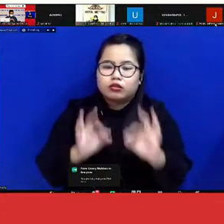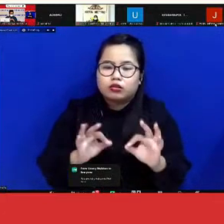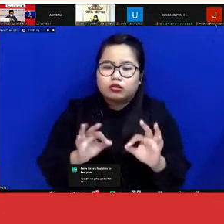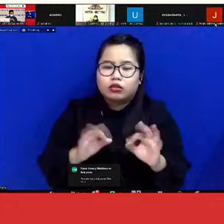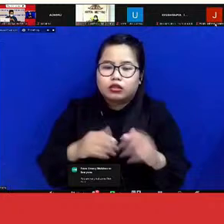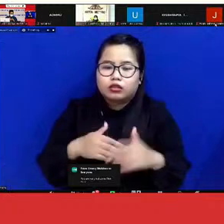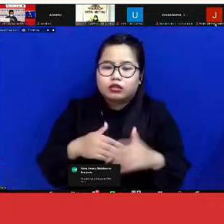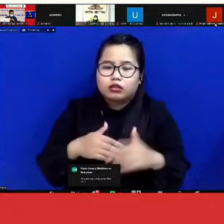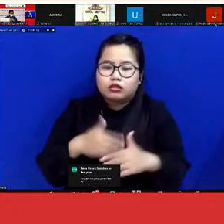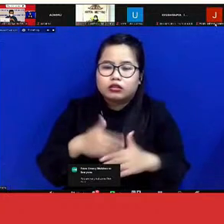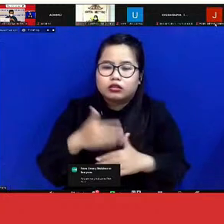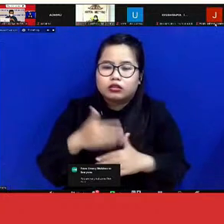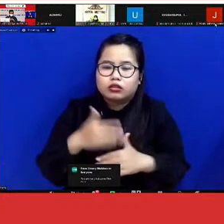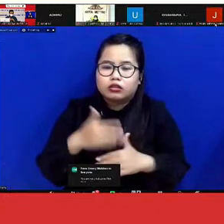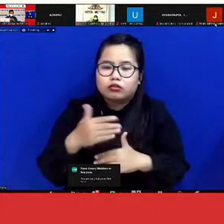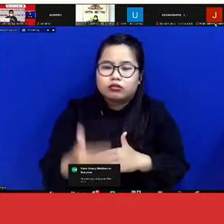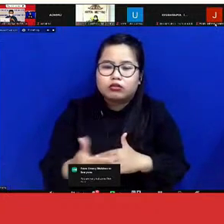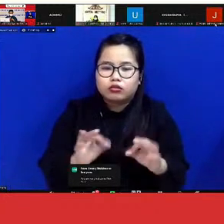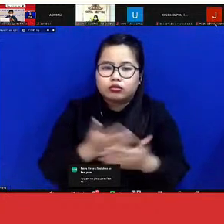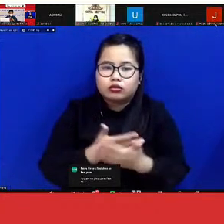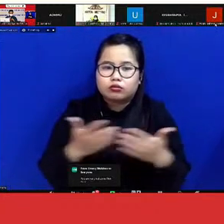I remember I was interviewed by